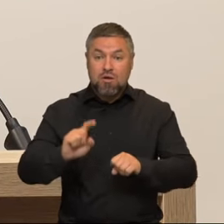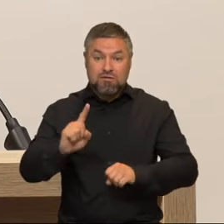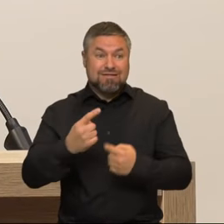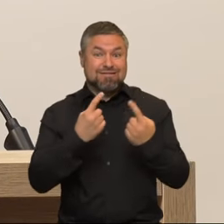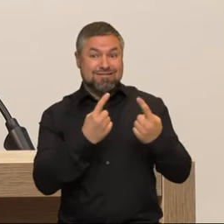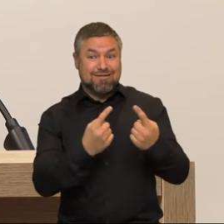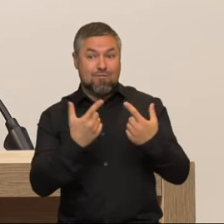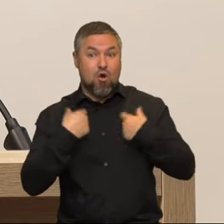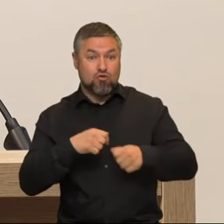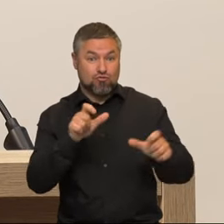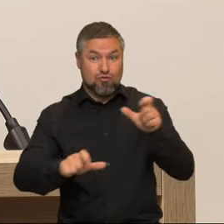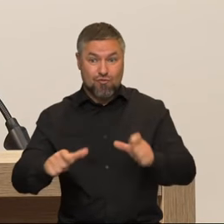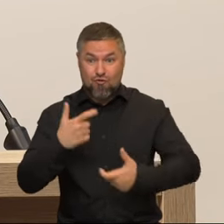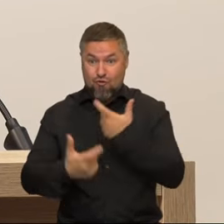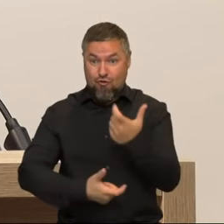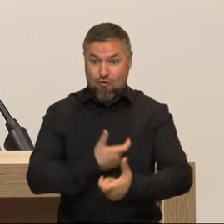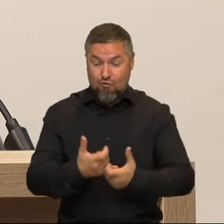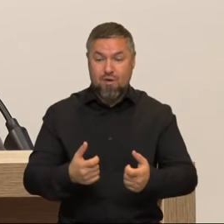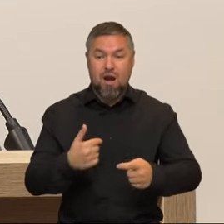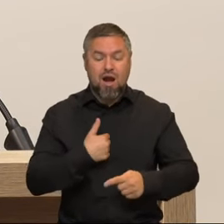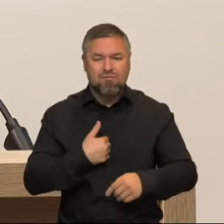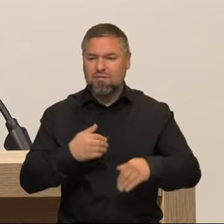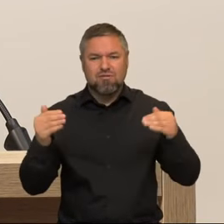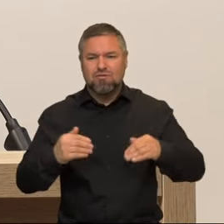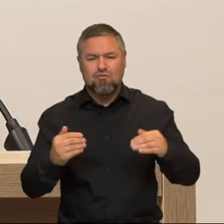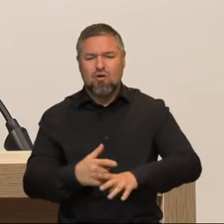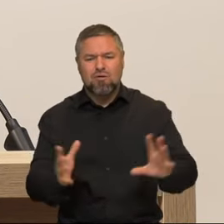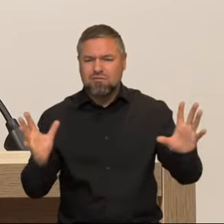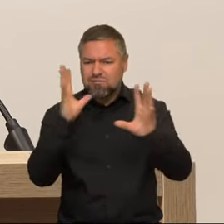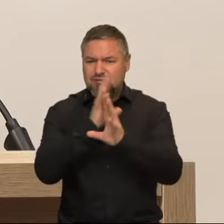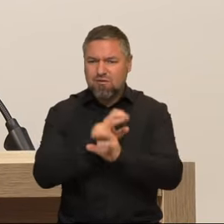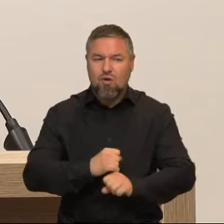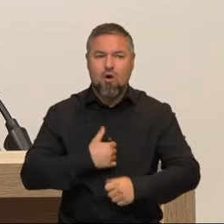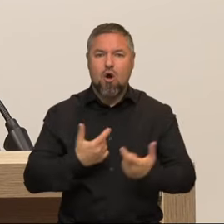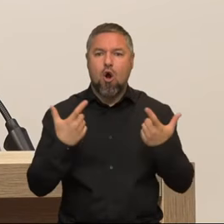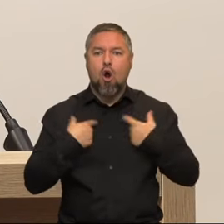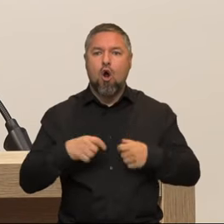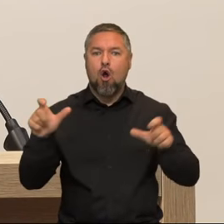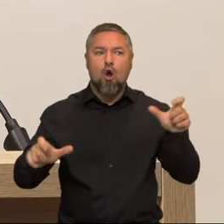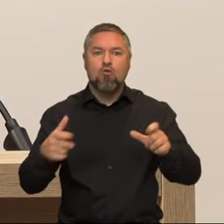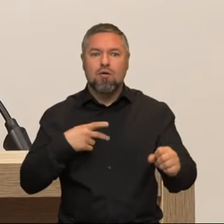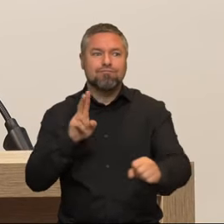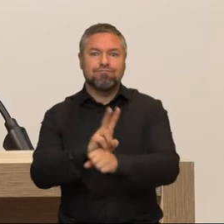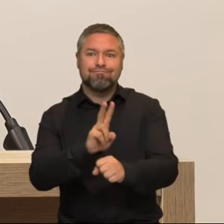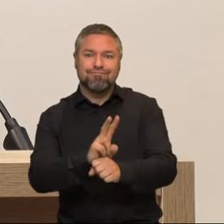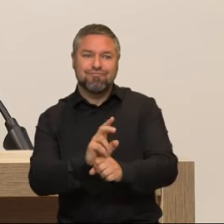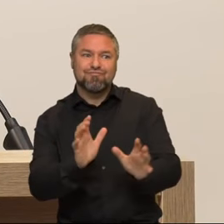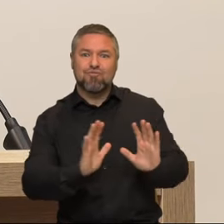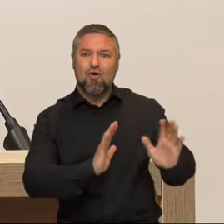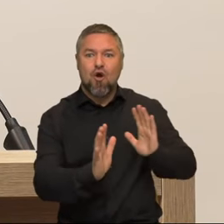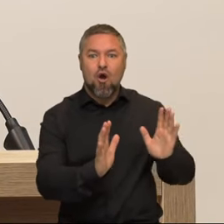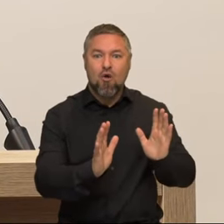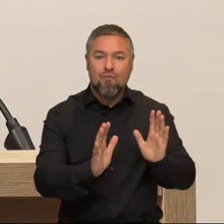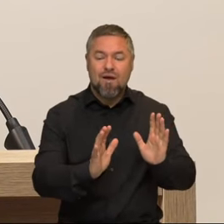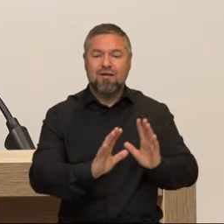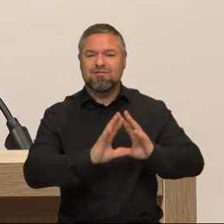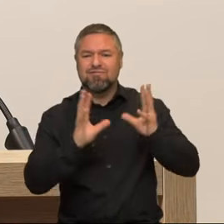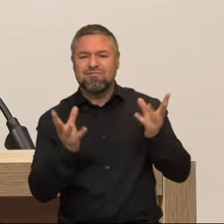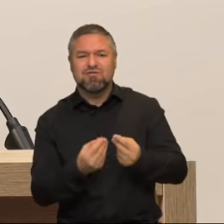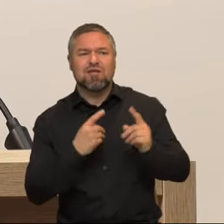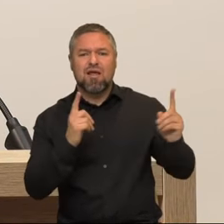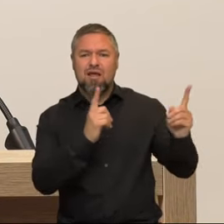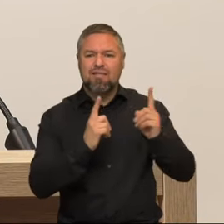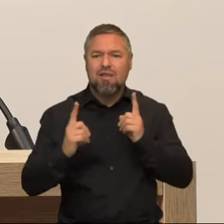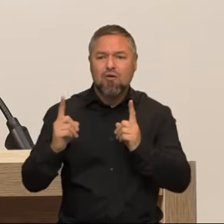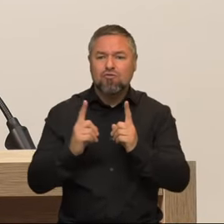samych doktorantów, jednak nie możemy zapominać o promotorkach i promotorach, współpromotorkach i współpromotorach oraz